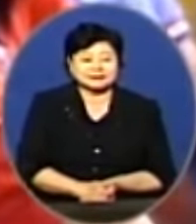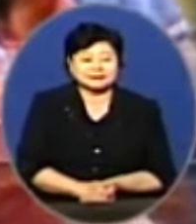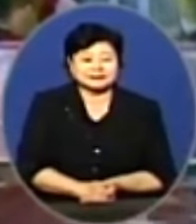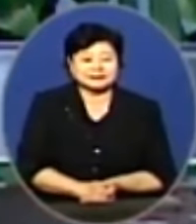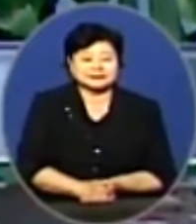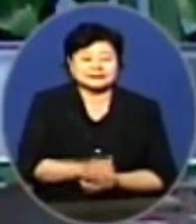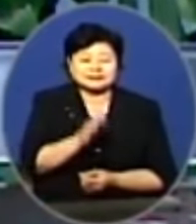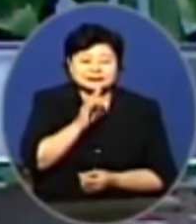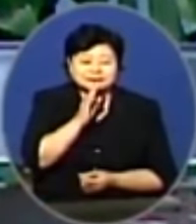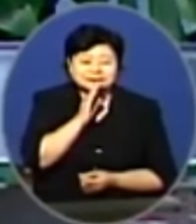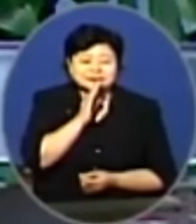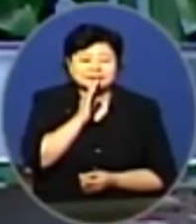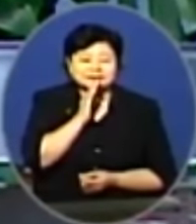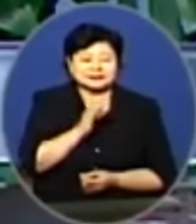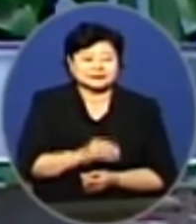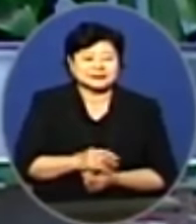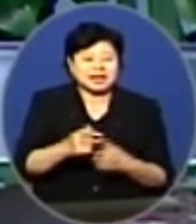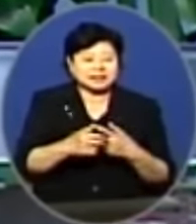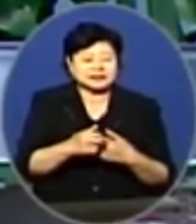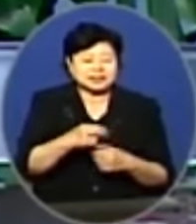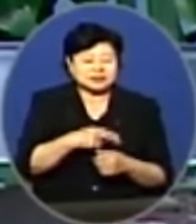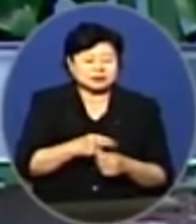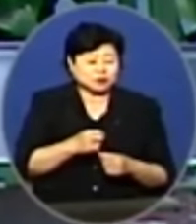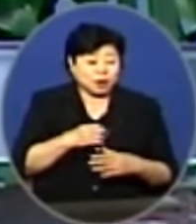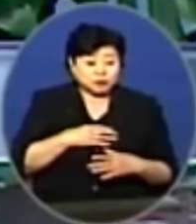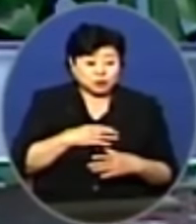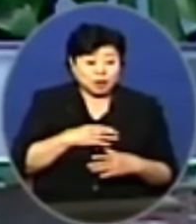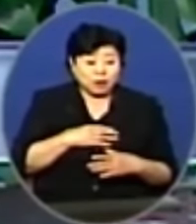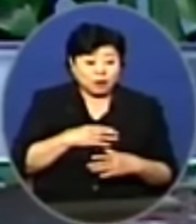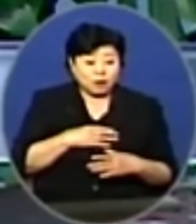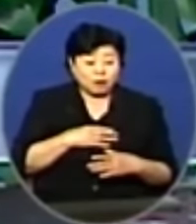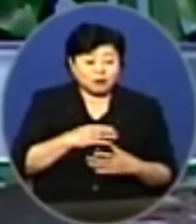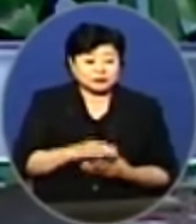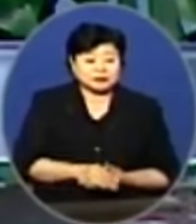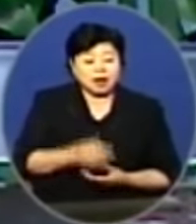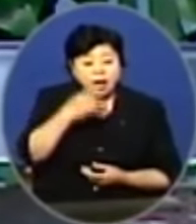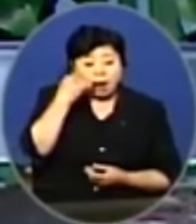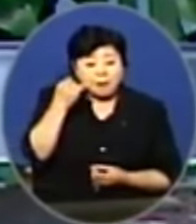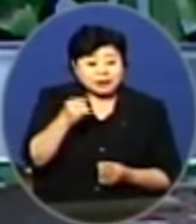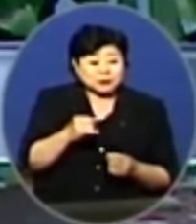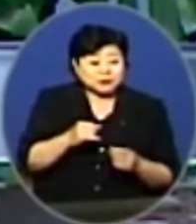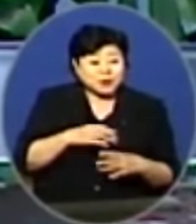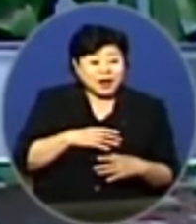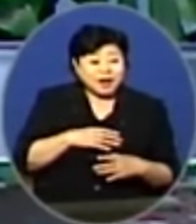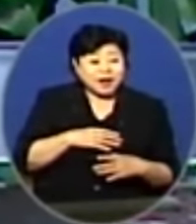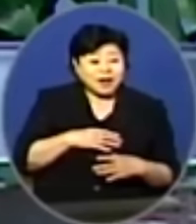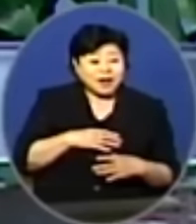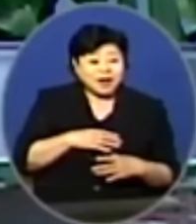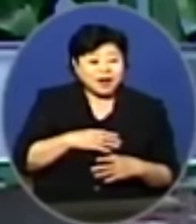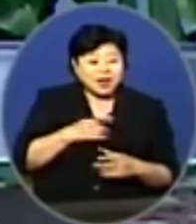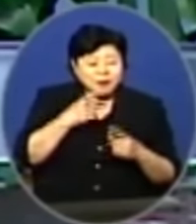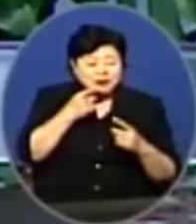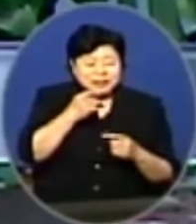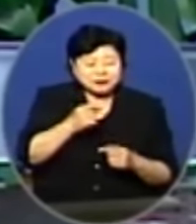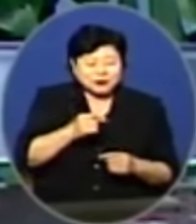아, 참 의사도 깜짝 놀라고 어머니도 놀라고 나는 더